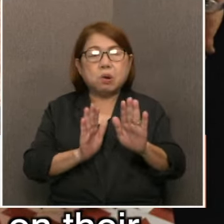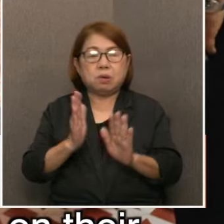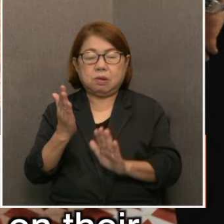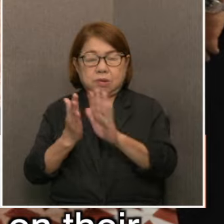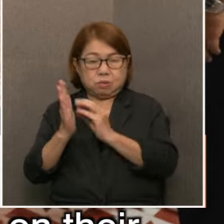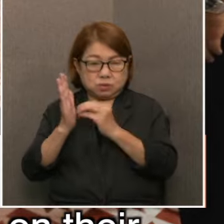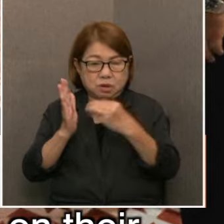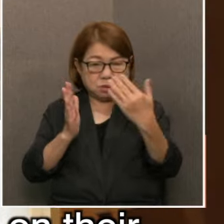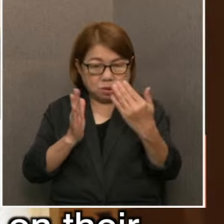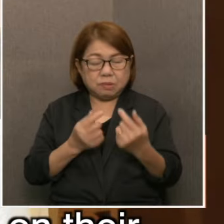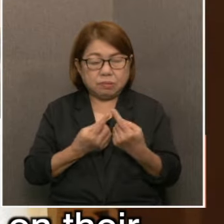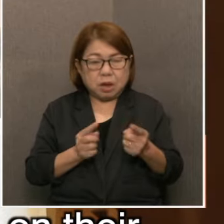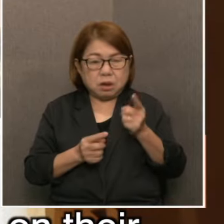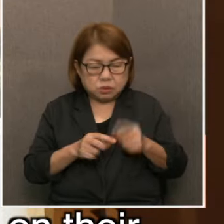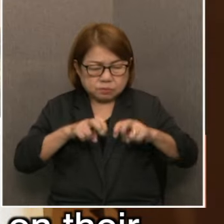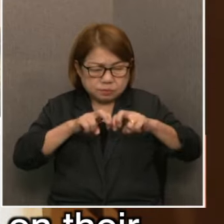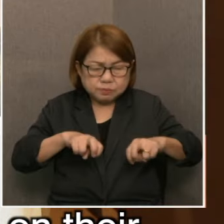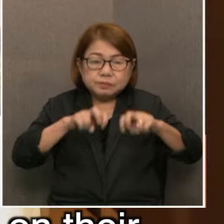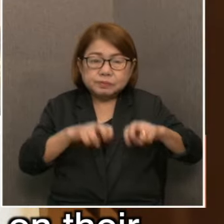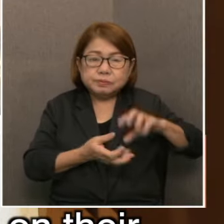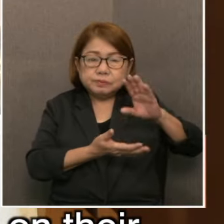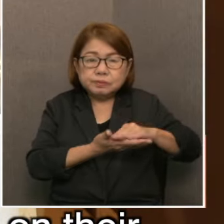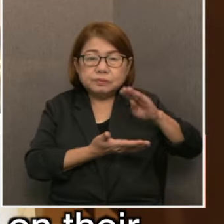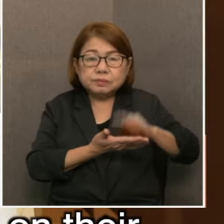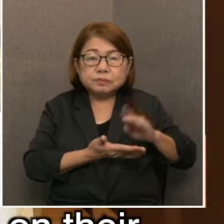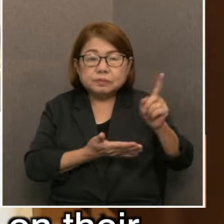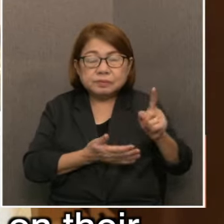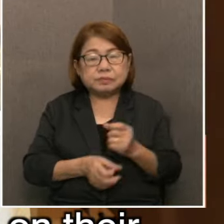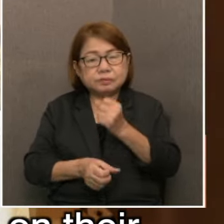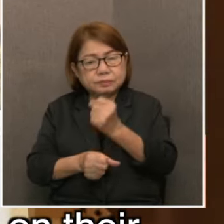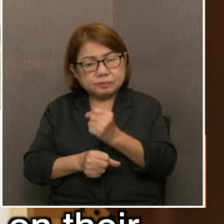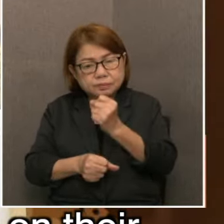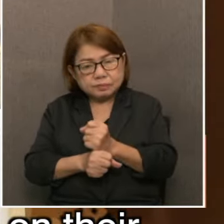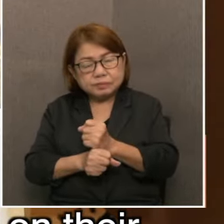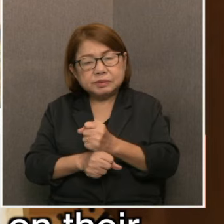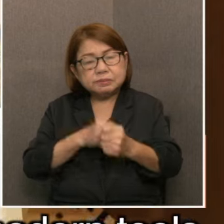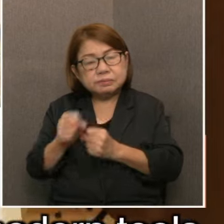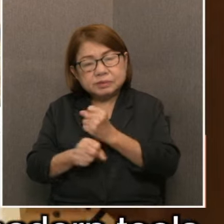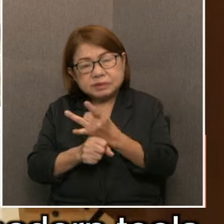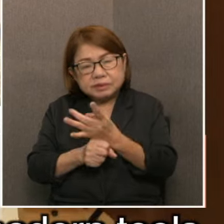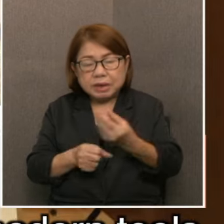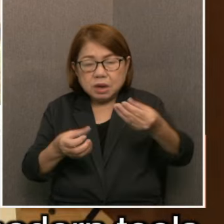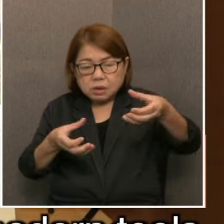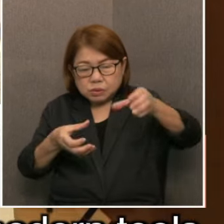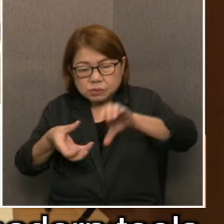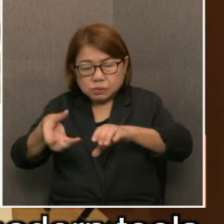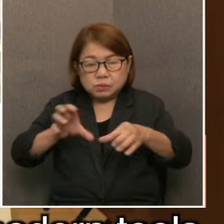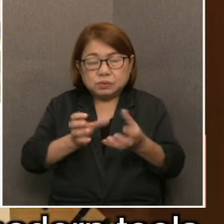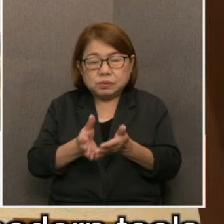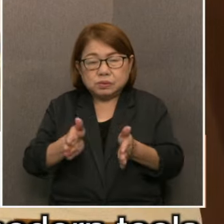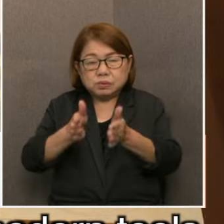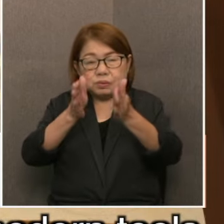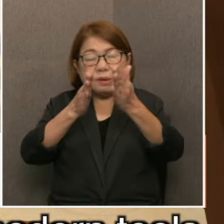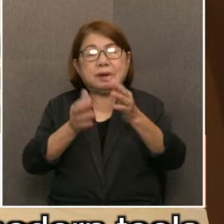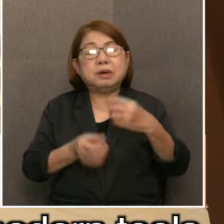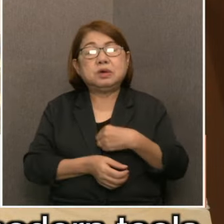มีการศึกษาเก็บข้อมูลทั้งการจัดสร้างหล่อด้วยสำริดและกะไหล่ทองซึ่งพิพิธภัณฑสถานแห่งชาติพระน